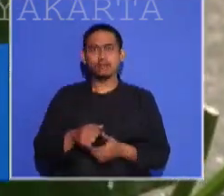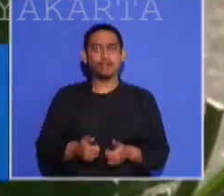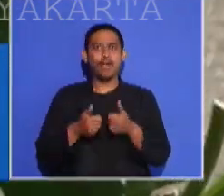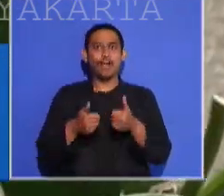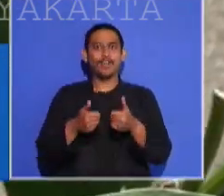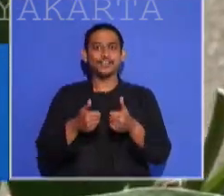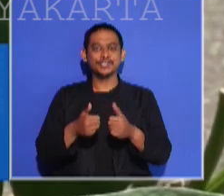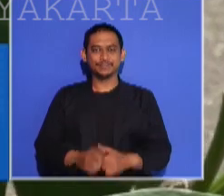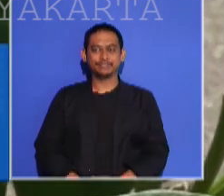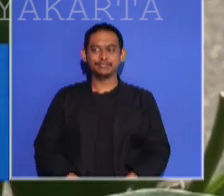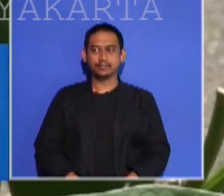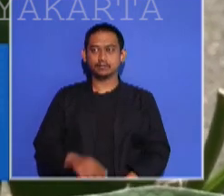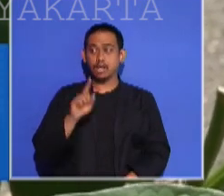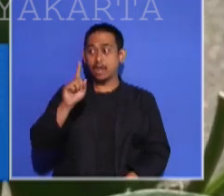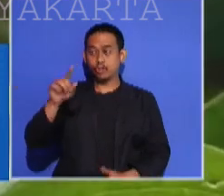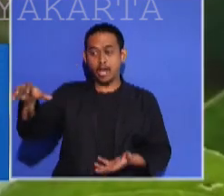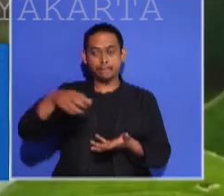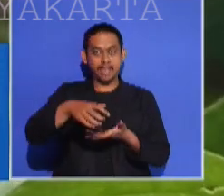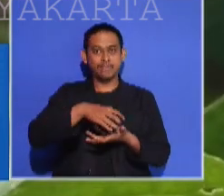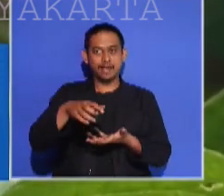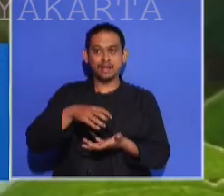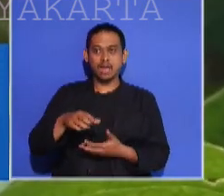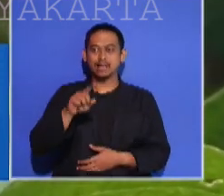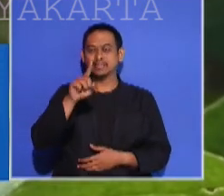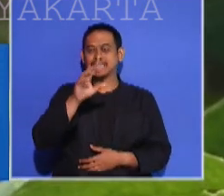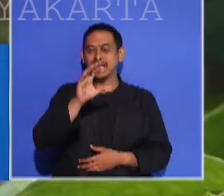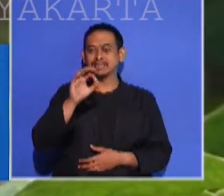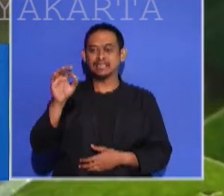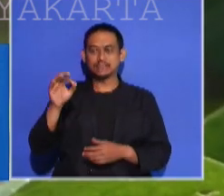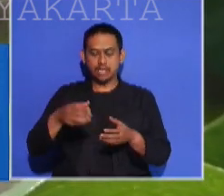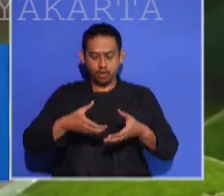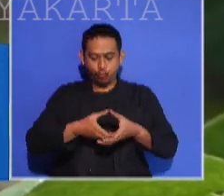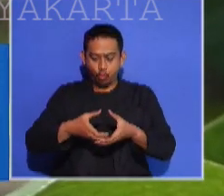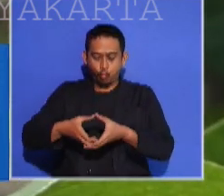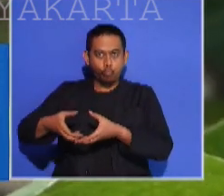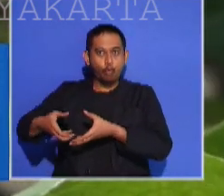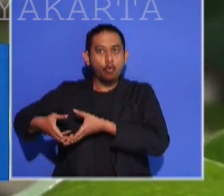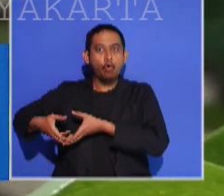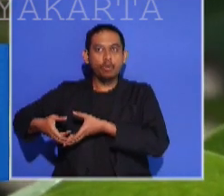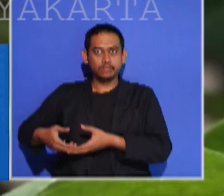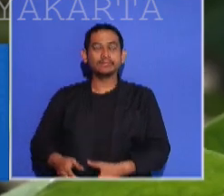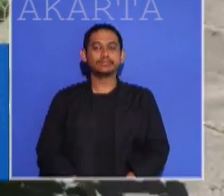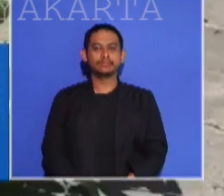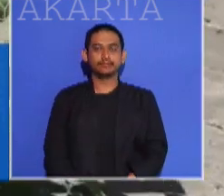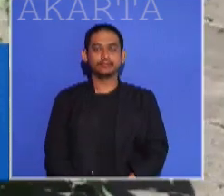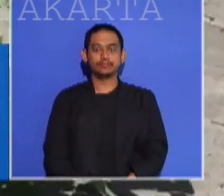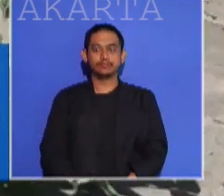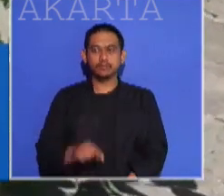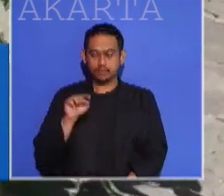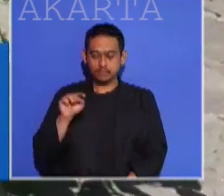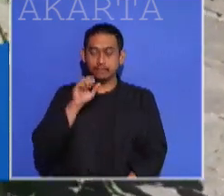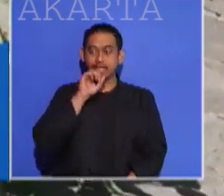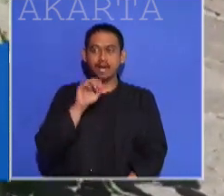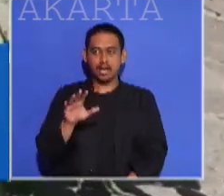wekdal panen saged ngancik 100 iket. Setunggaling kadang tani bayung ing laladan sanden Bantul ngandaraken. Pilih anggenipun